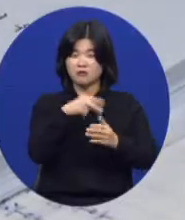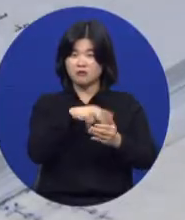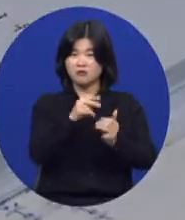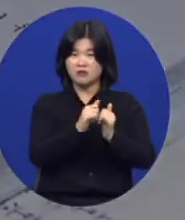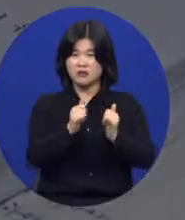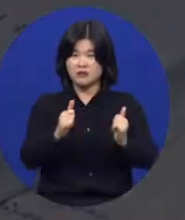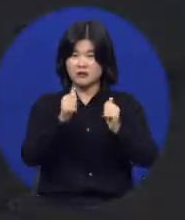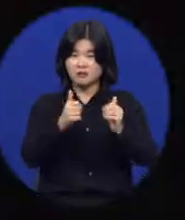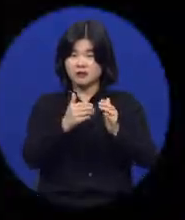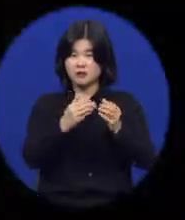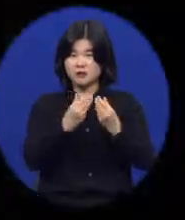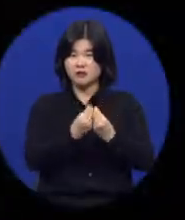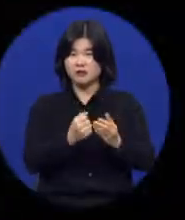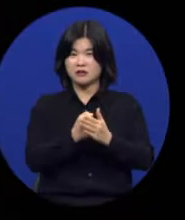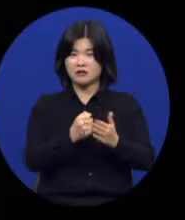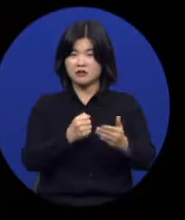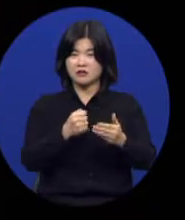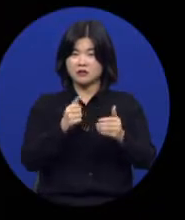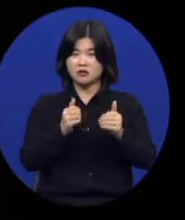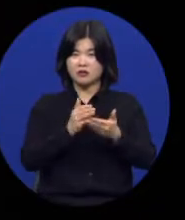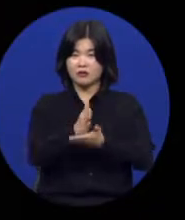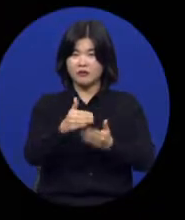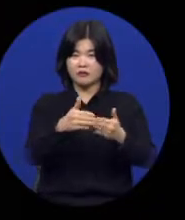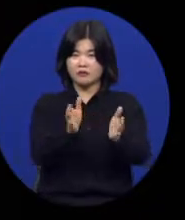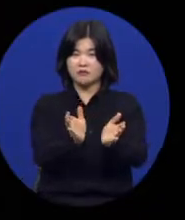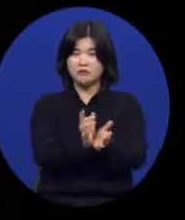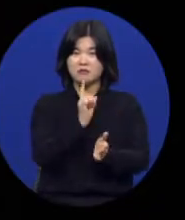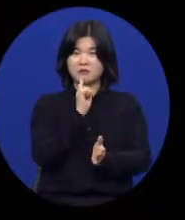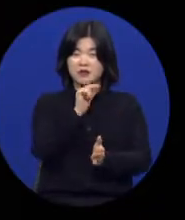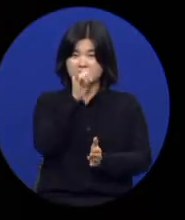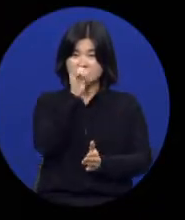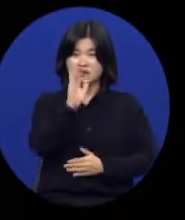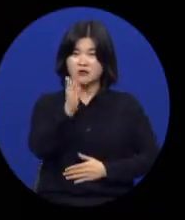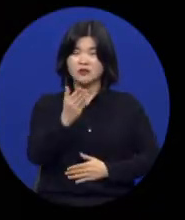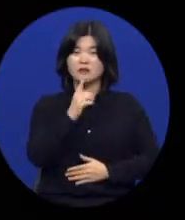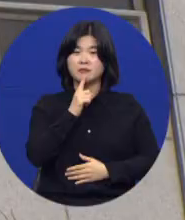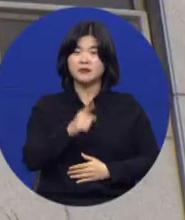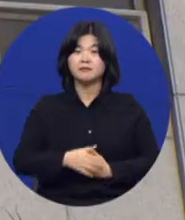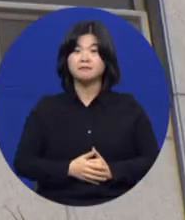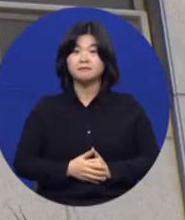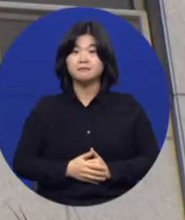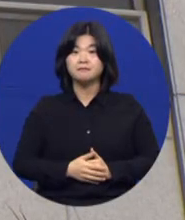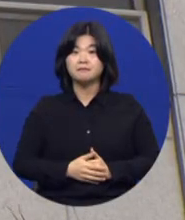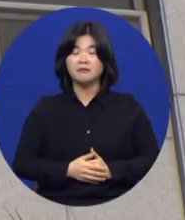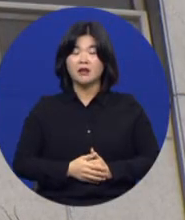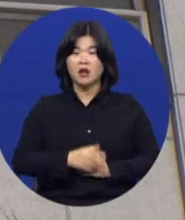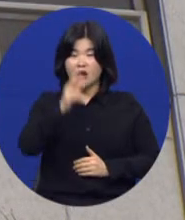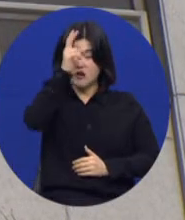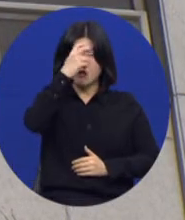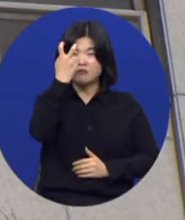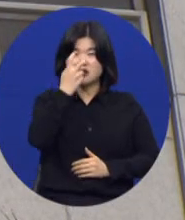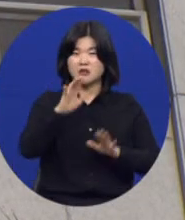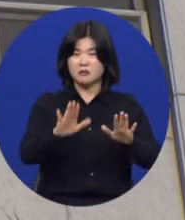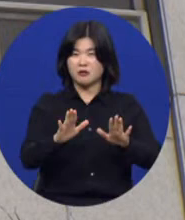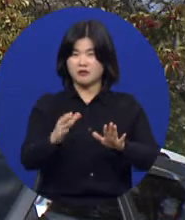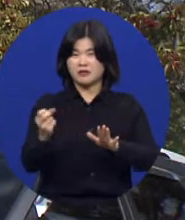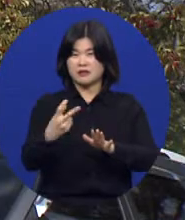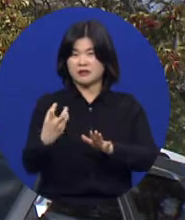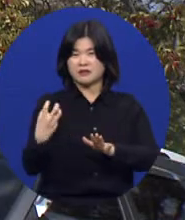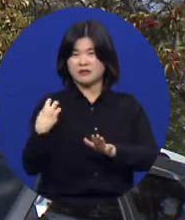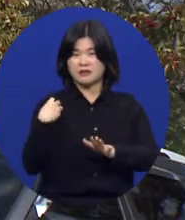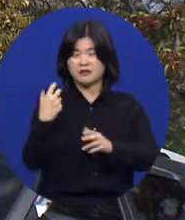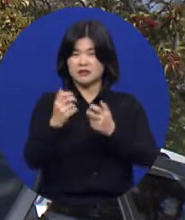재판해야 하다 보니 전담 재판부를 만들어야 한다는 지적도 나오고 있습니다. 검찰의 이번 직권재심